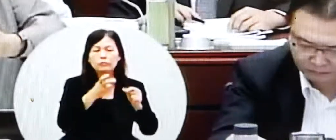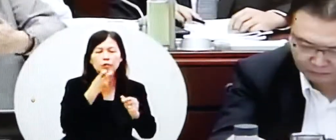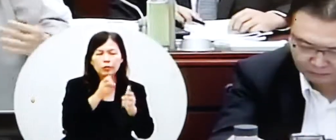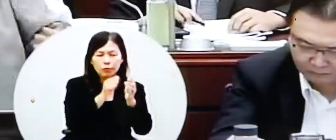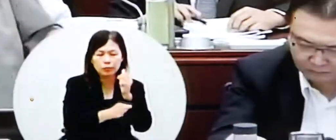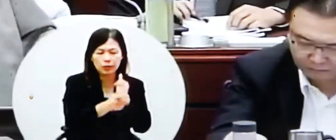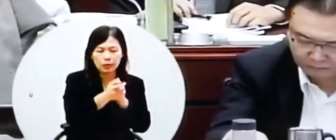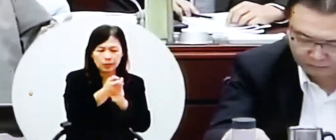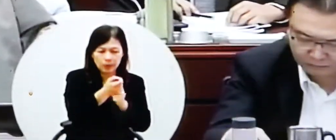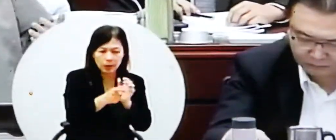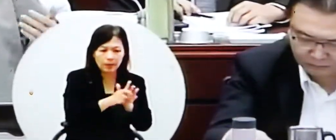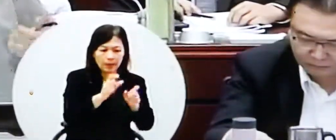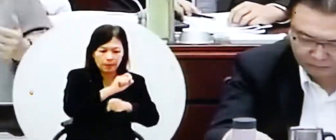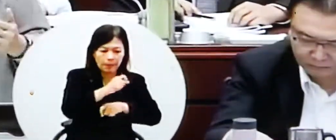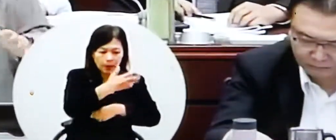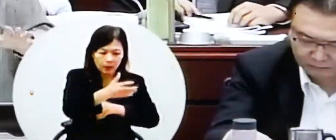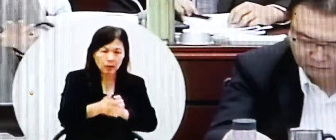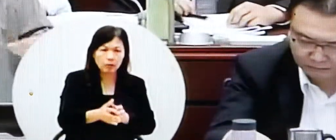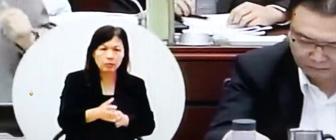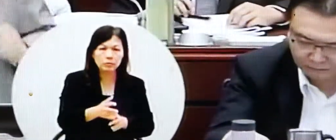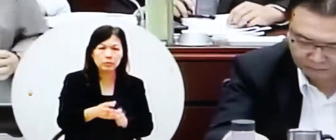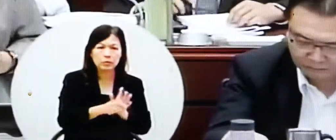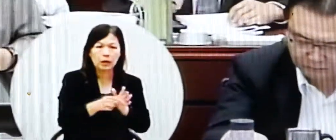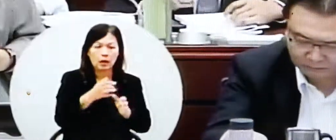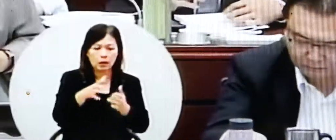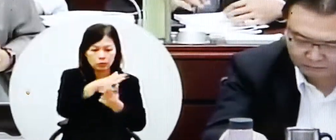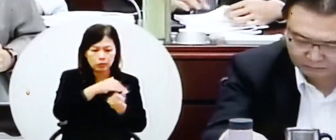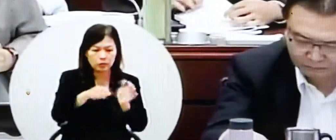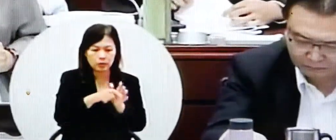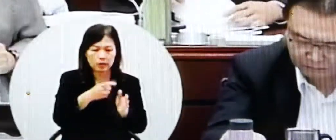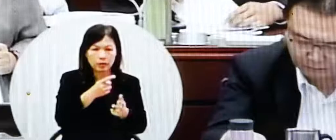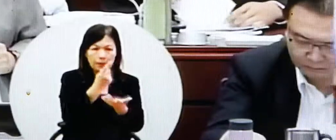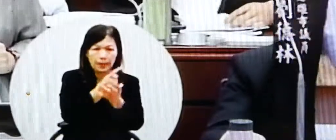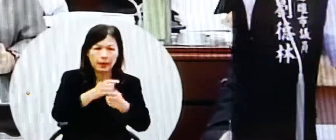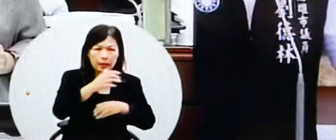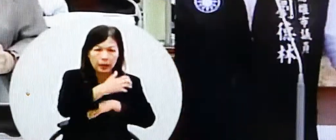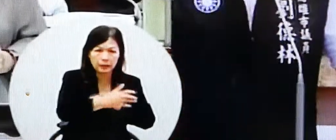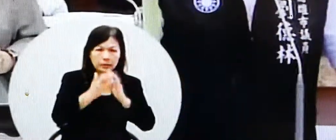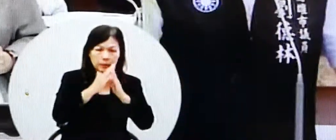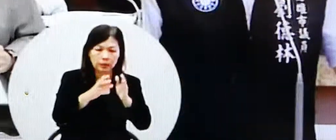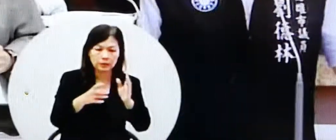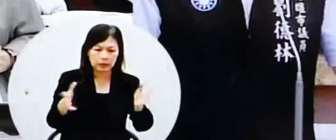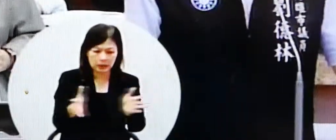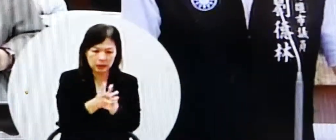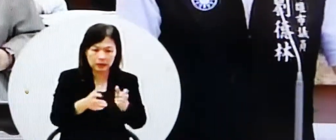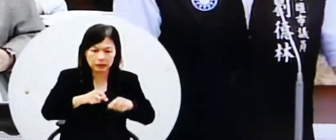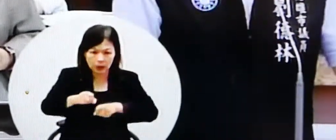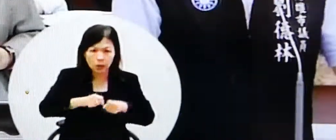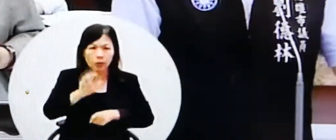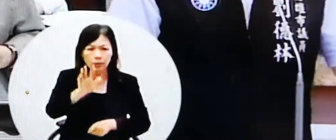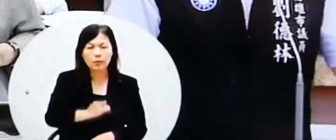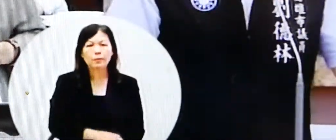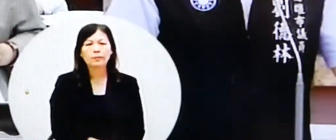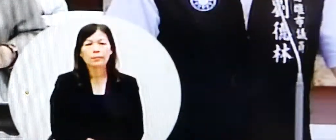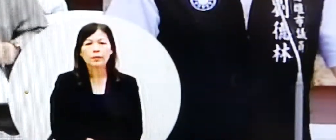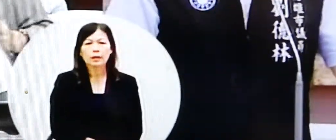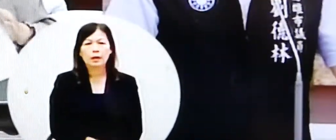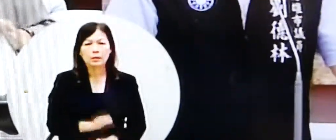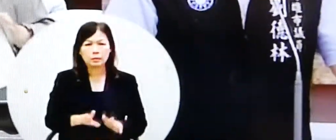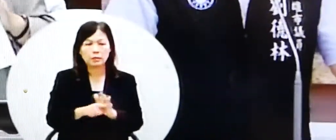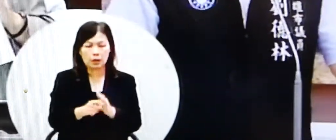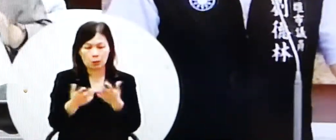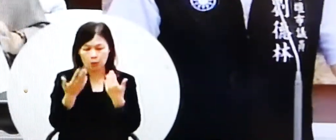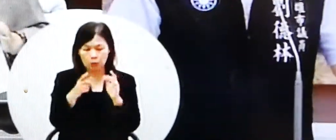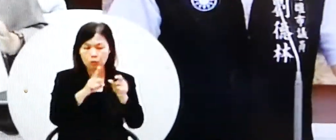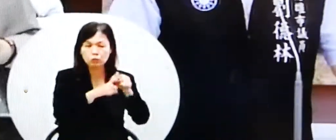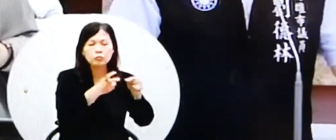各地，全台湾各地各县市共同的规划。但是我们现在很明确看到中央的规划，大概